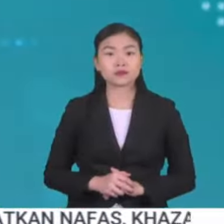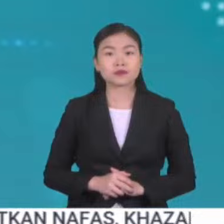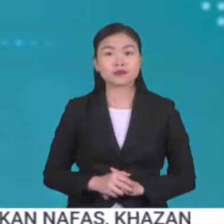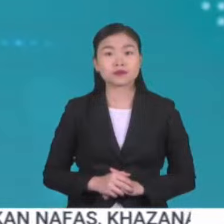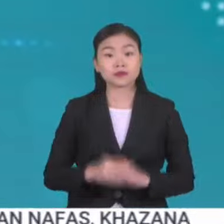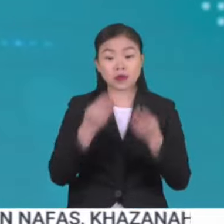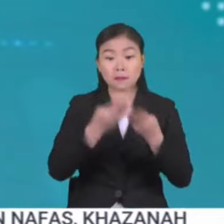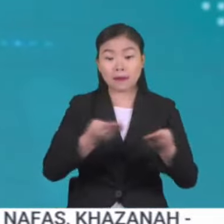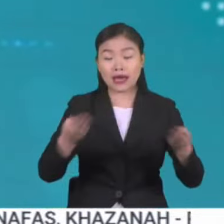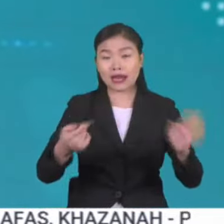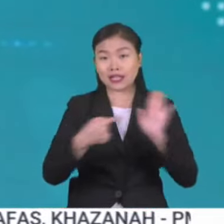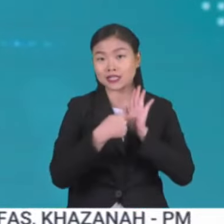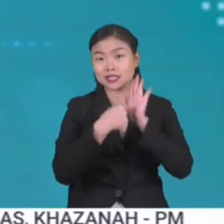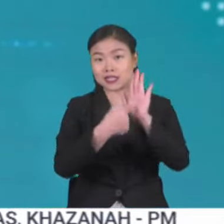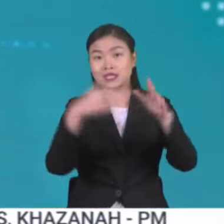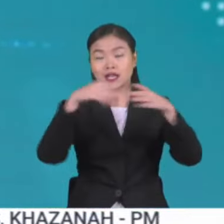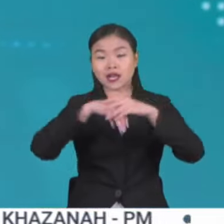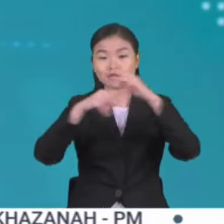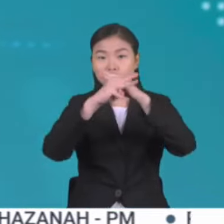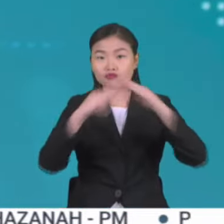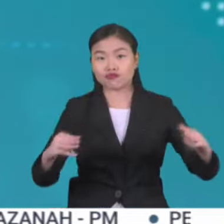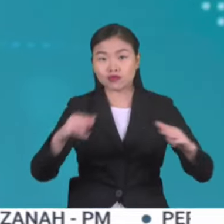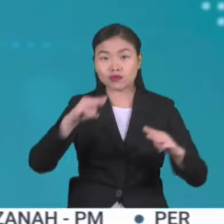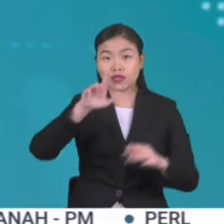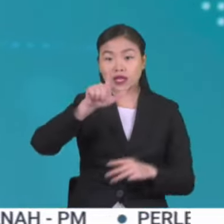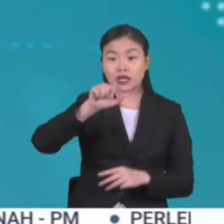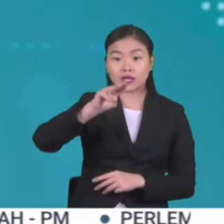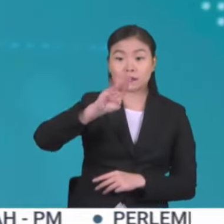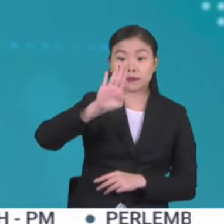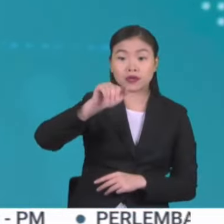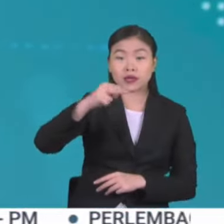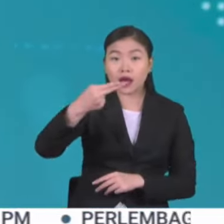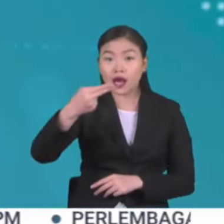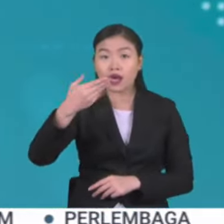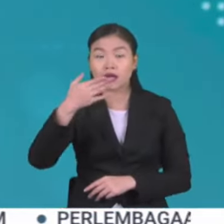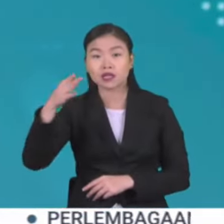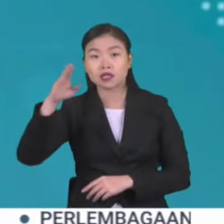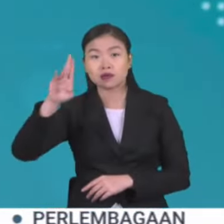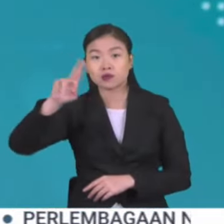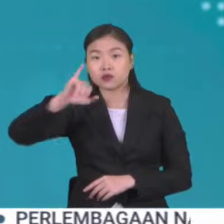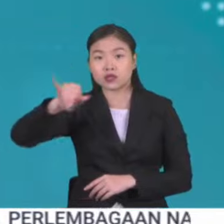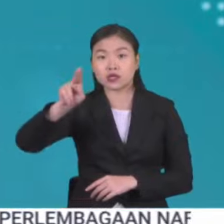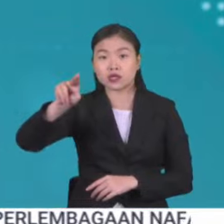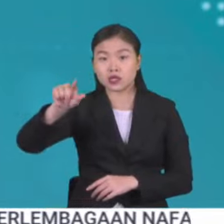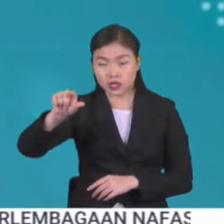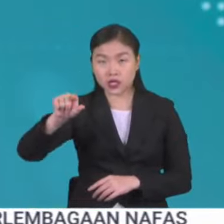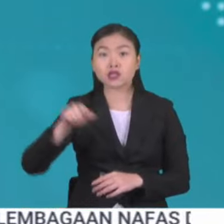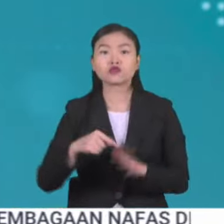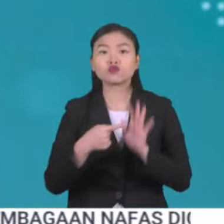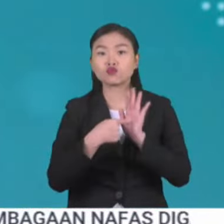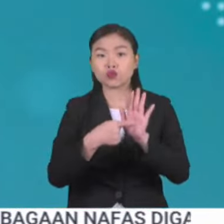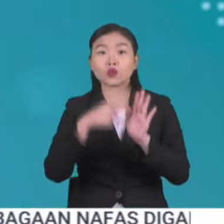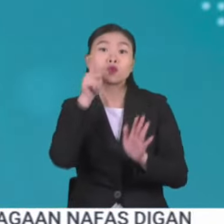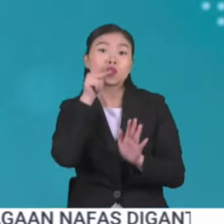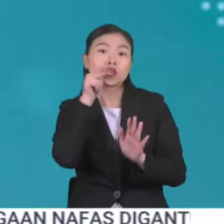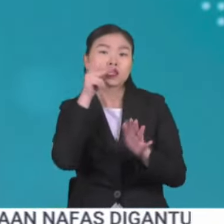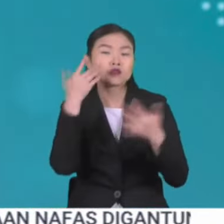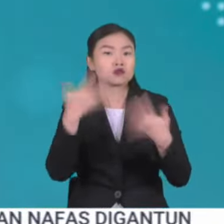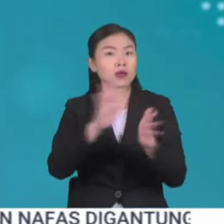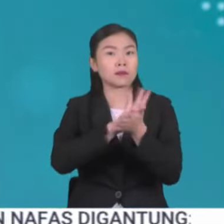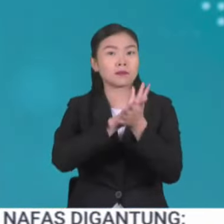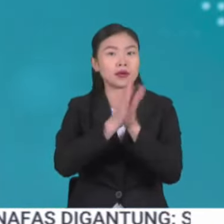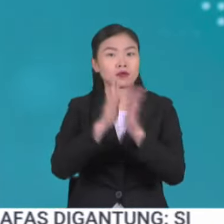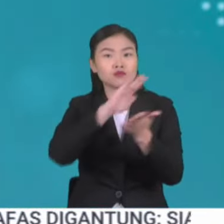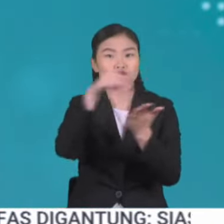Artifak yang dipamerkan di Museum Arkeologi Lembah Bujang membuktikan Kedah Tua menjadi antara pusat pertemuan pelbagai bangsa, budaya